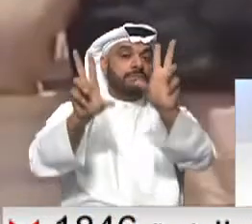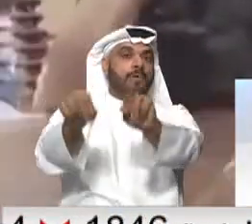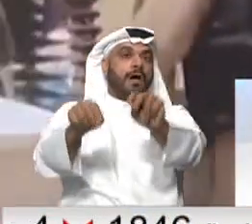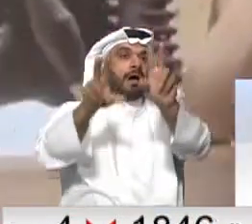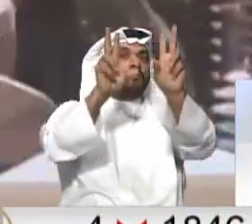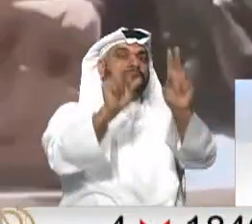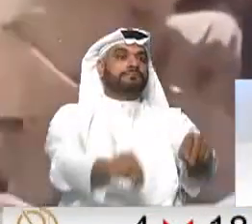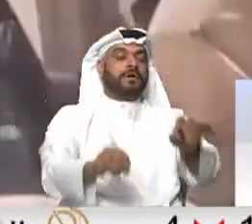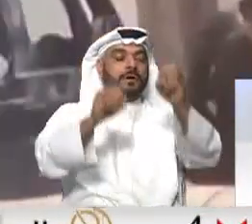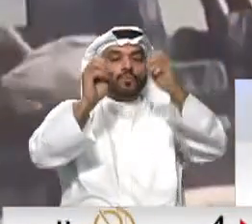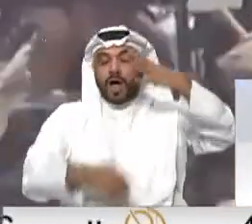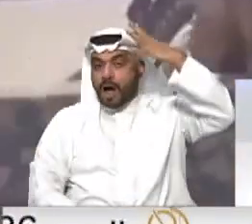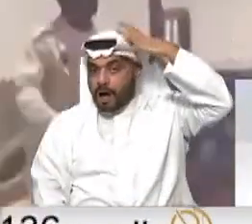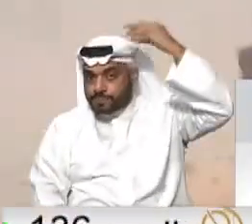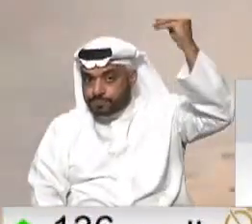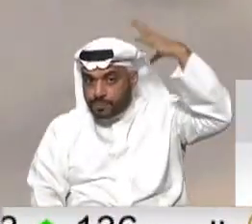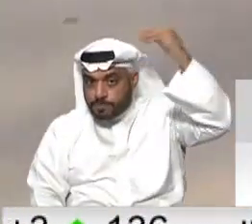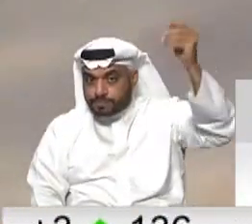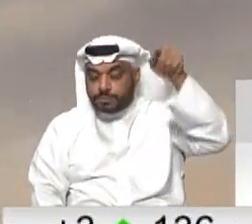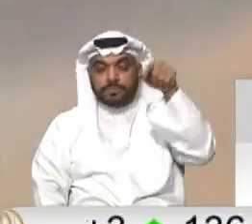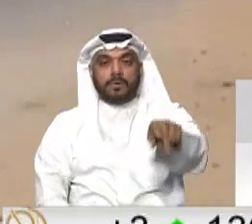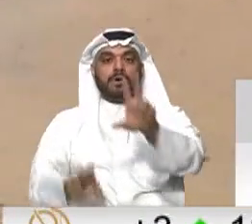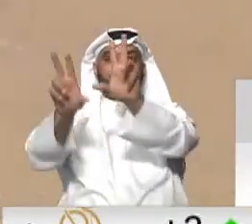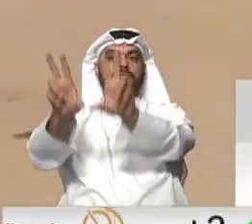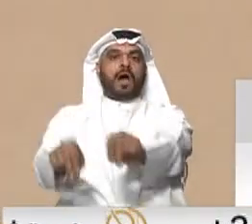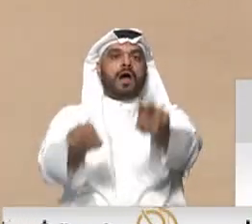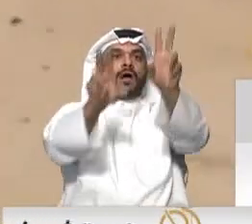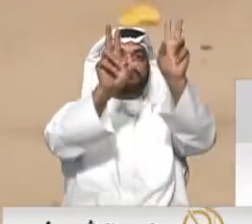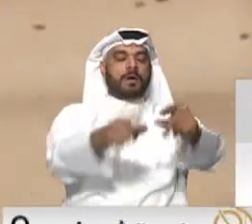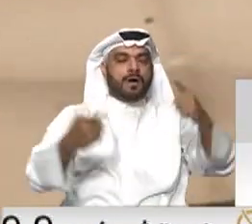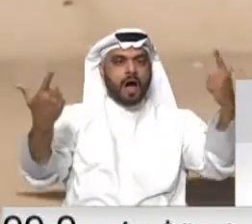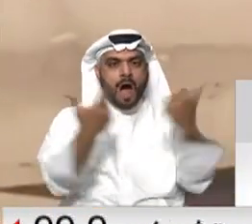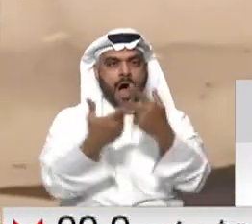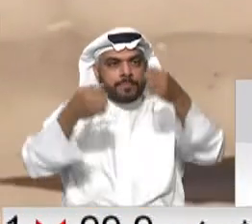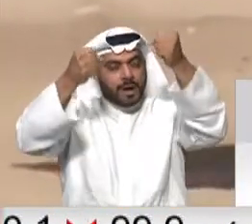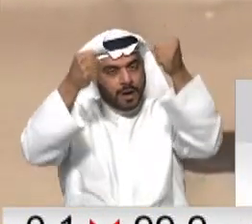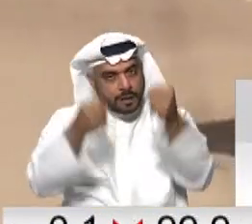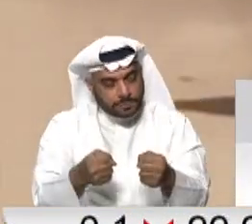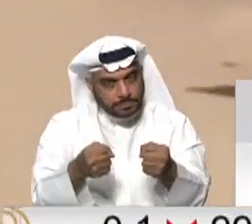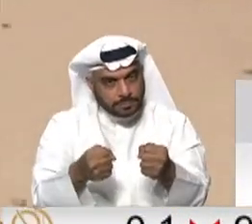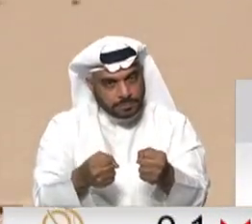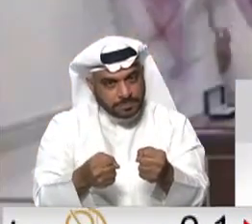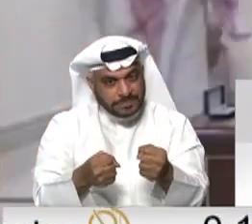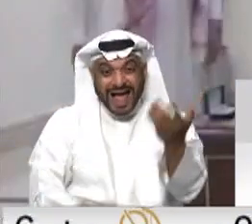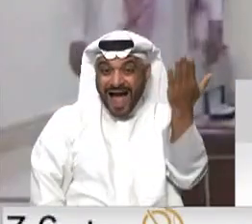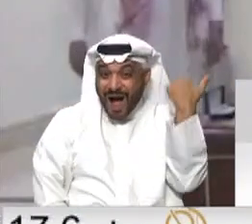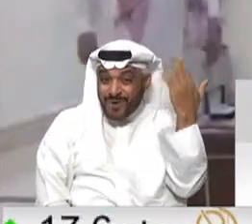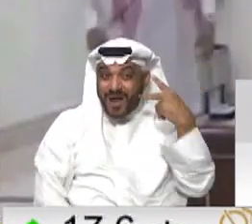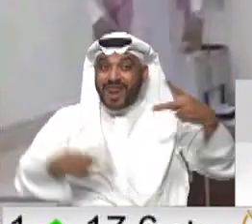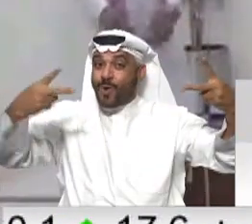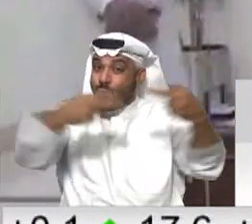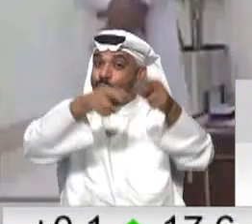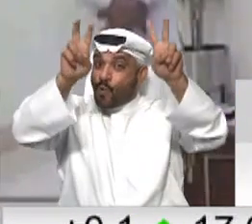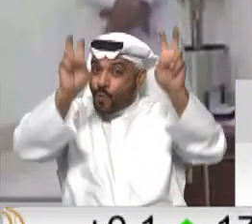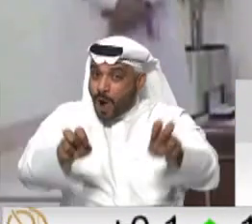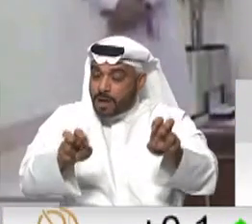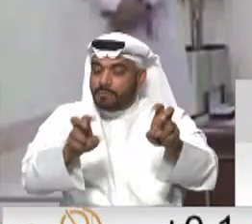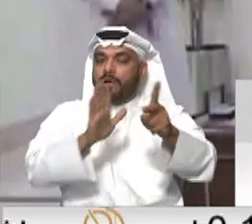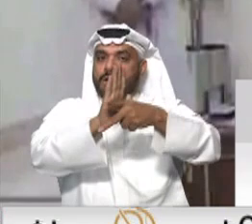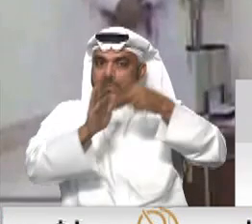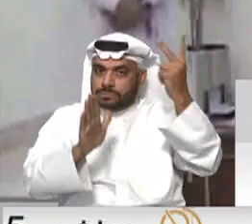خلال اتفاقيات سابقة لوقف إطلاق النار، إلا أنها هي الأولى التي يجري الاتفاق عليها رسميا بعد